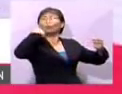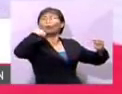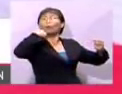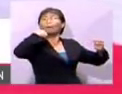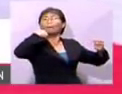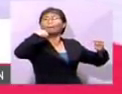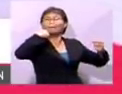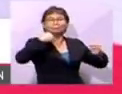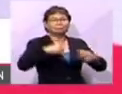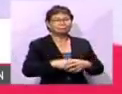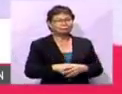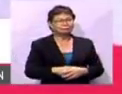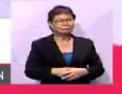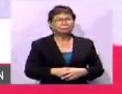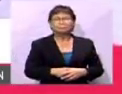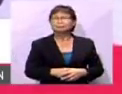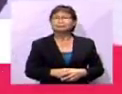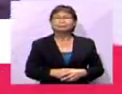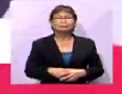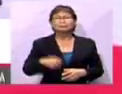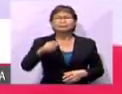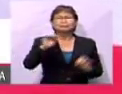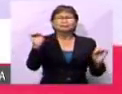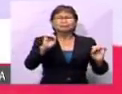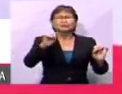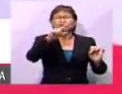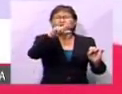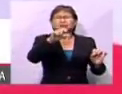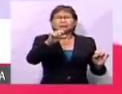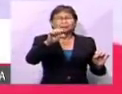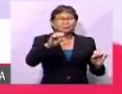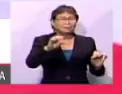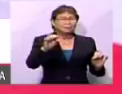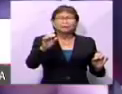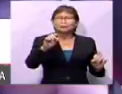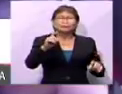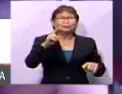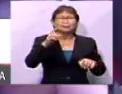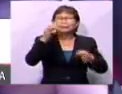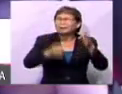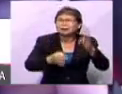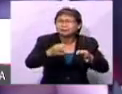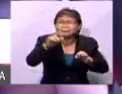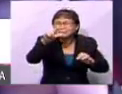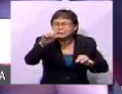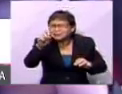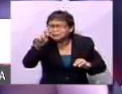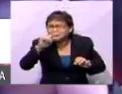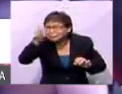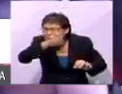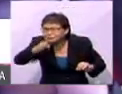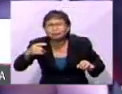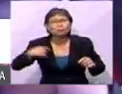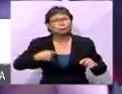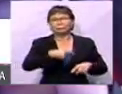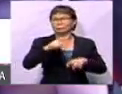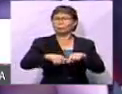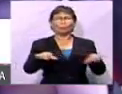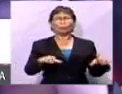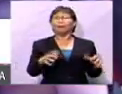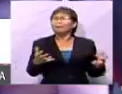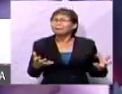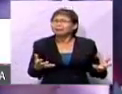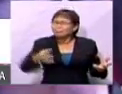stronger. Tanpa GST, we cannot do all this. Tak boleh tu. Sebab